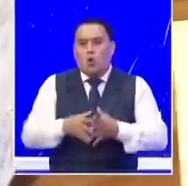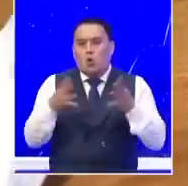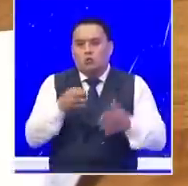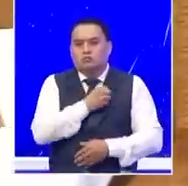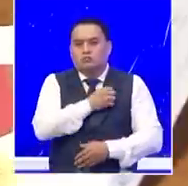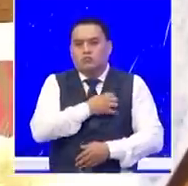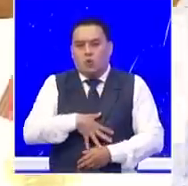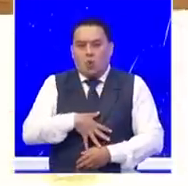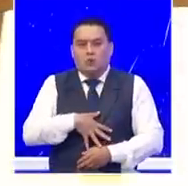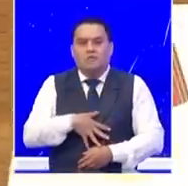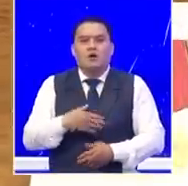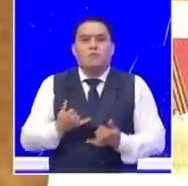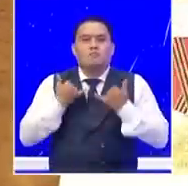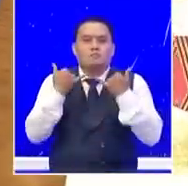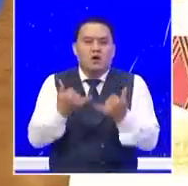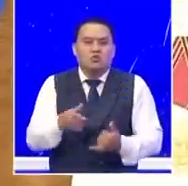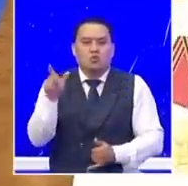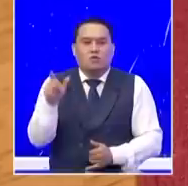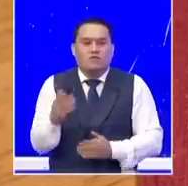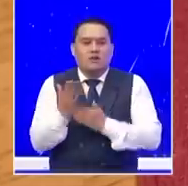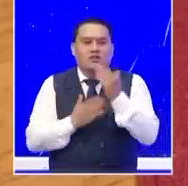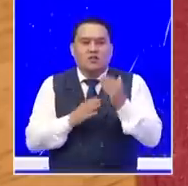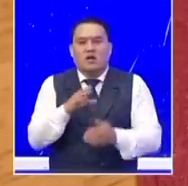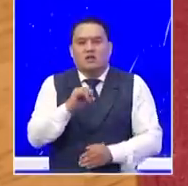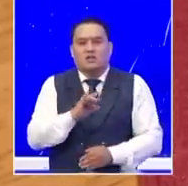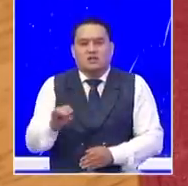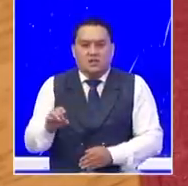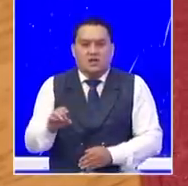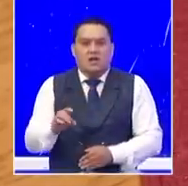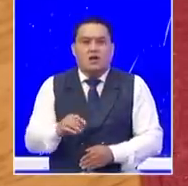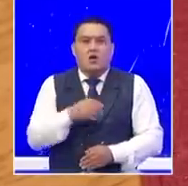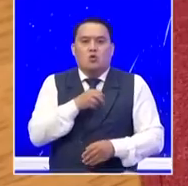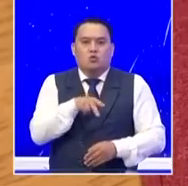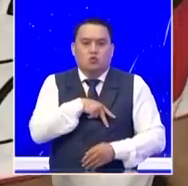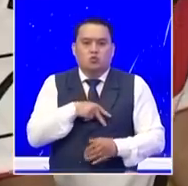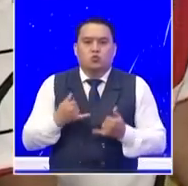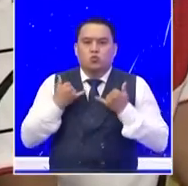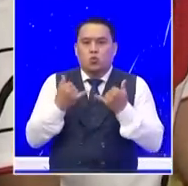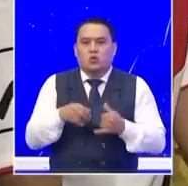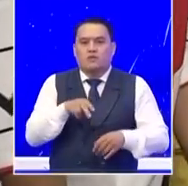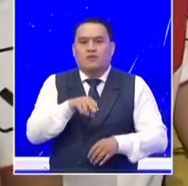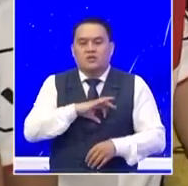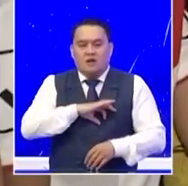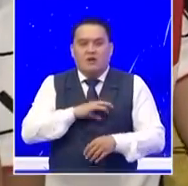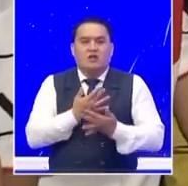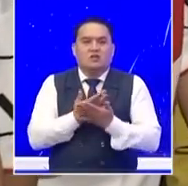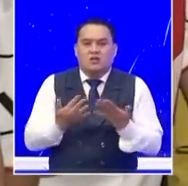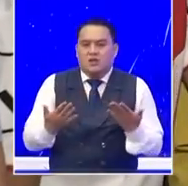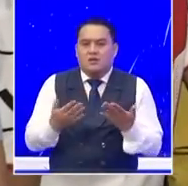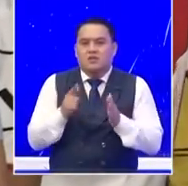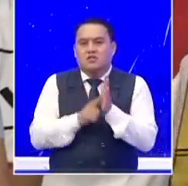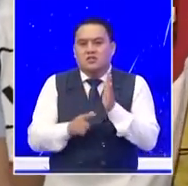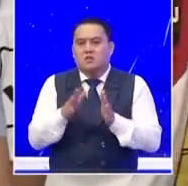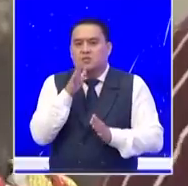количество наград и регалий. Почетная грамота Верховного Совета Казахской АССР, Орден Трудового Красного Знамени и так далее.